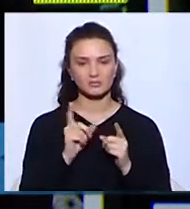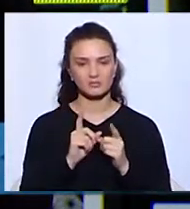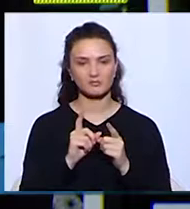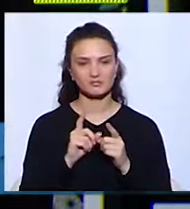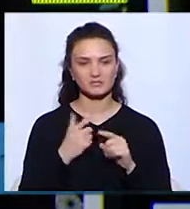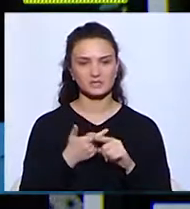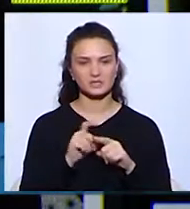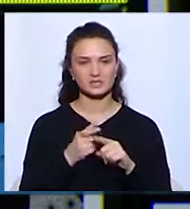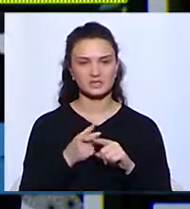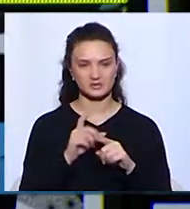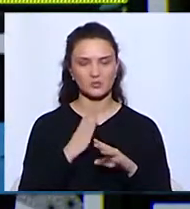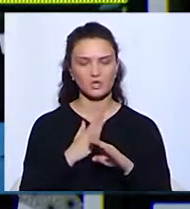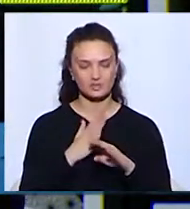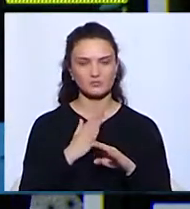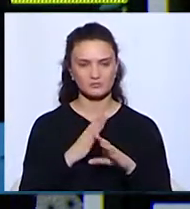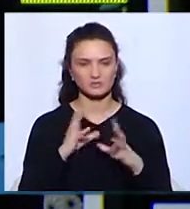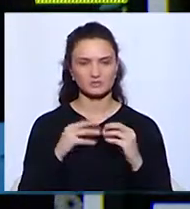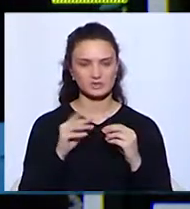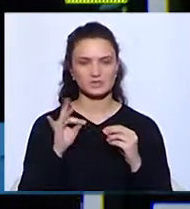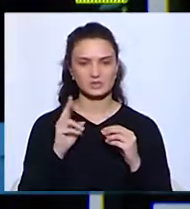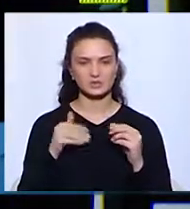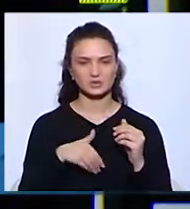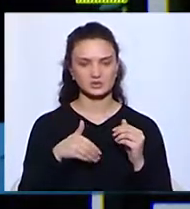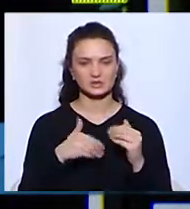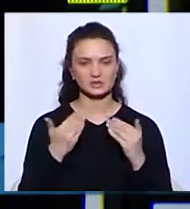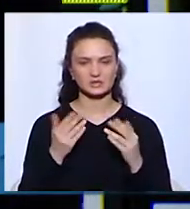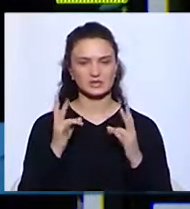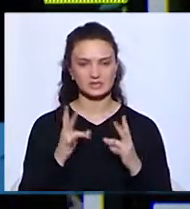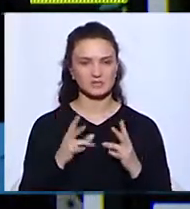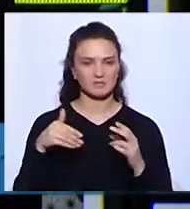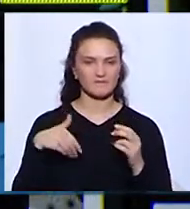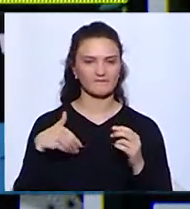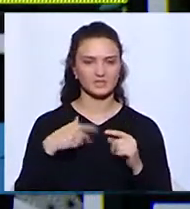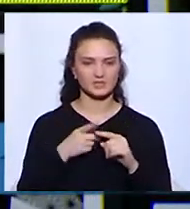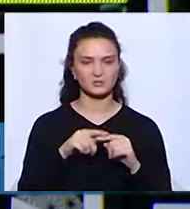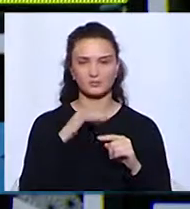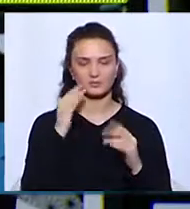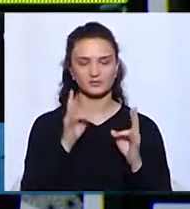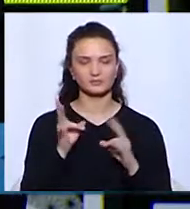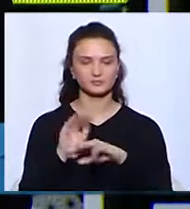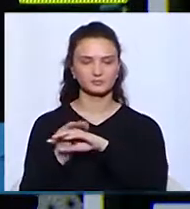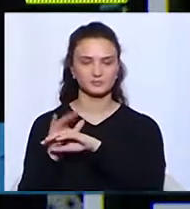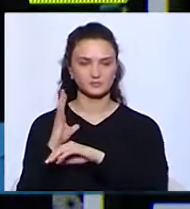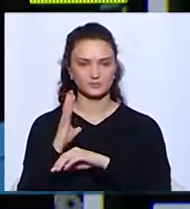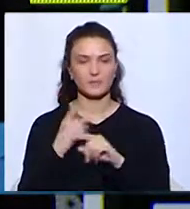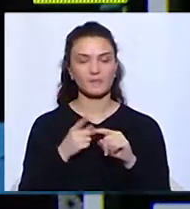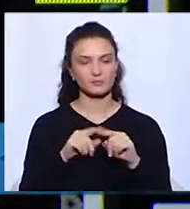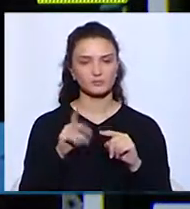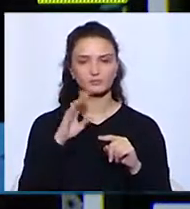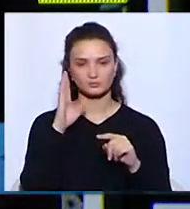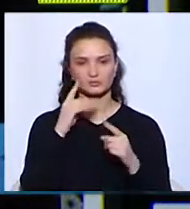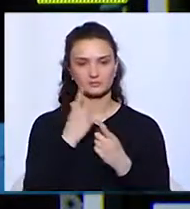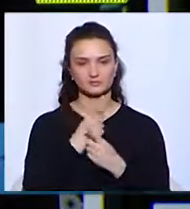ძალიან არსებობს ყოველ შემთხვევაში რისკი ღვიძლის ტოქსიური დაზიანების და ასეთი შემთხვევები დაფიქსირებულა. ამიტომ